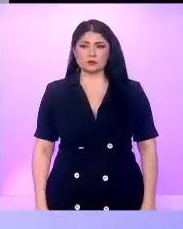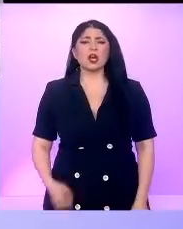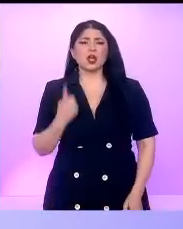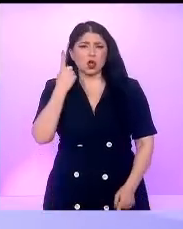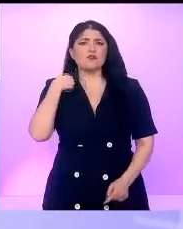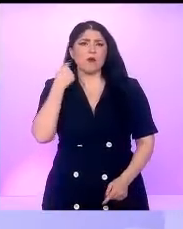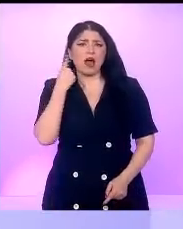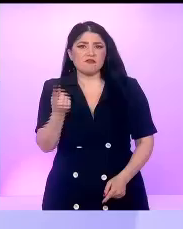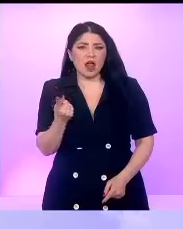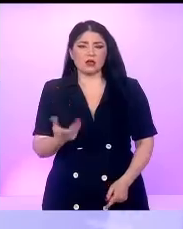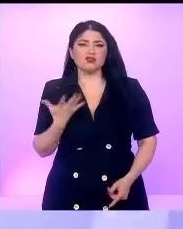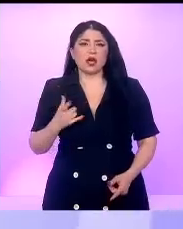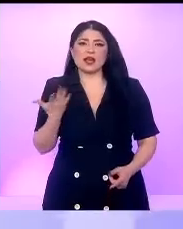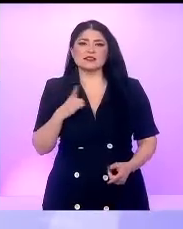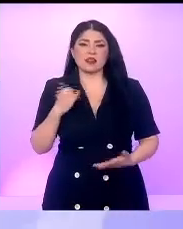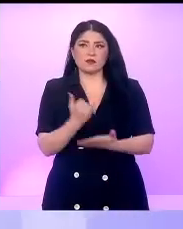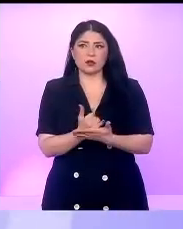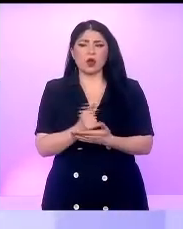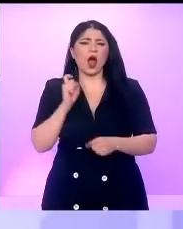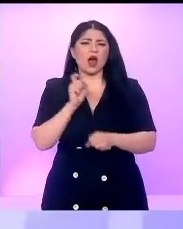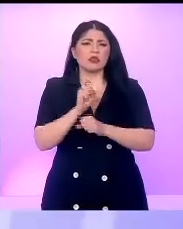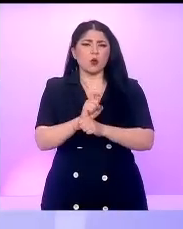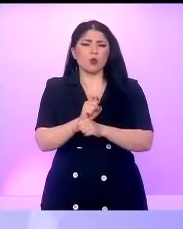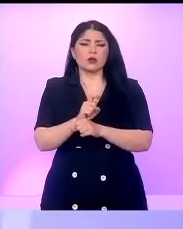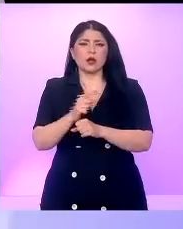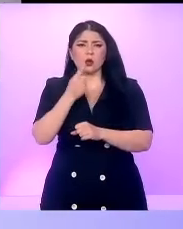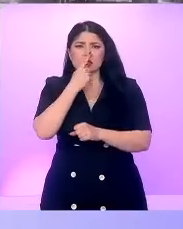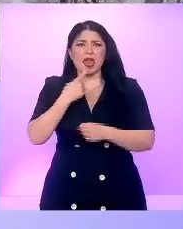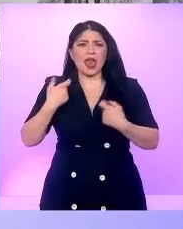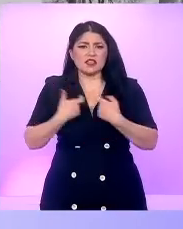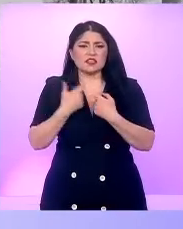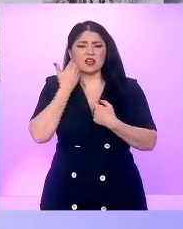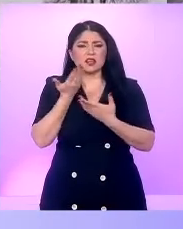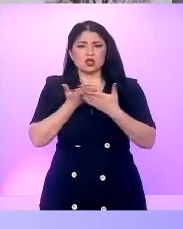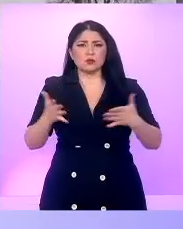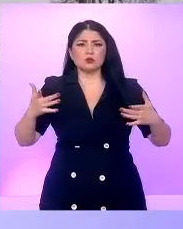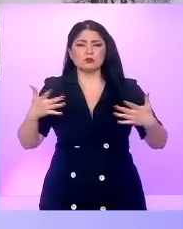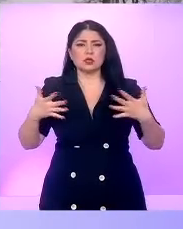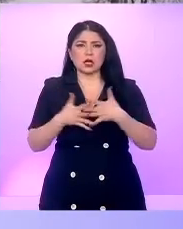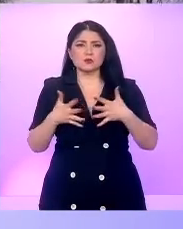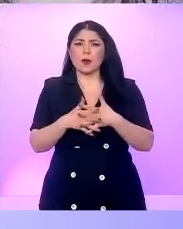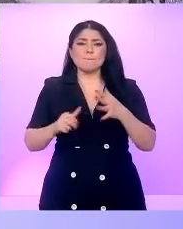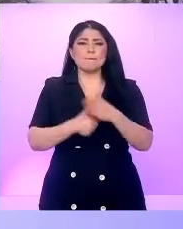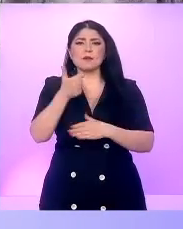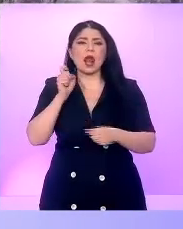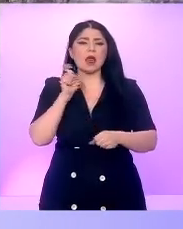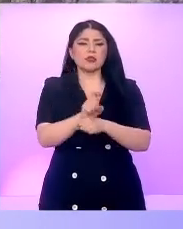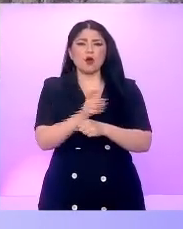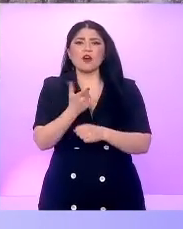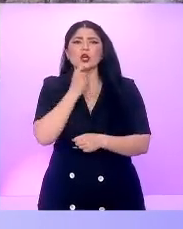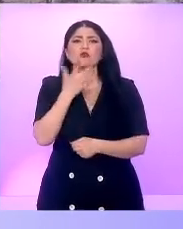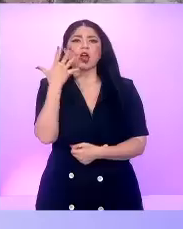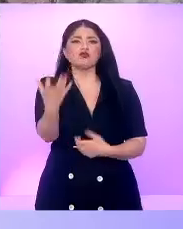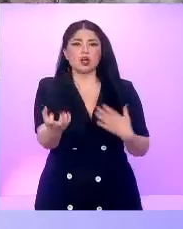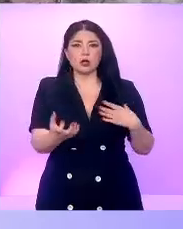și odată. Dar bombardamentele rusești există de la începutul războiului. Adică primele bombardamente, de ce au fost, ca răspuns la